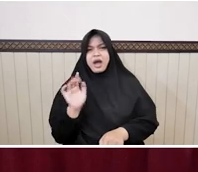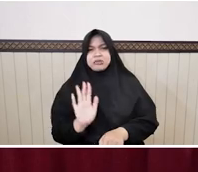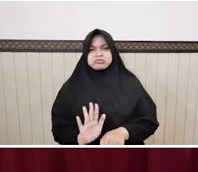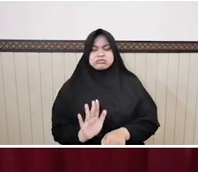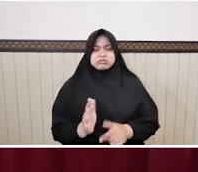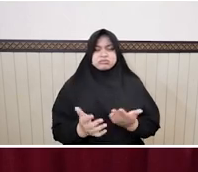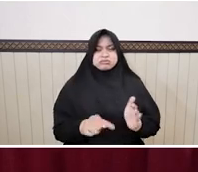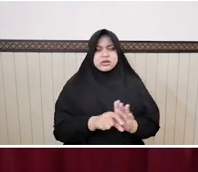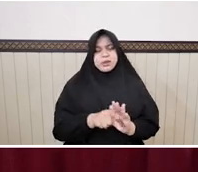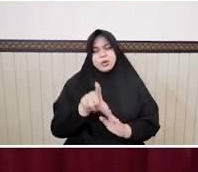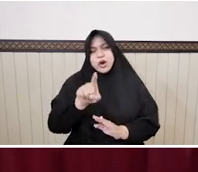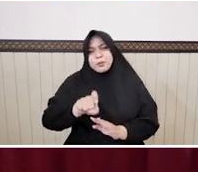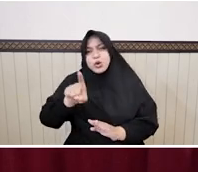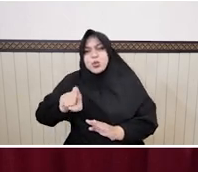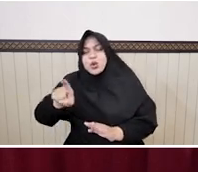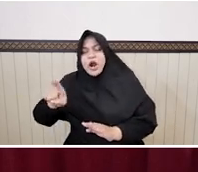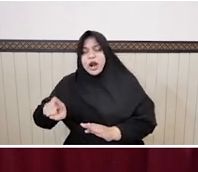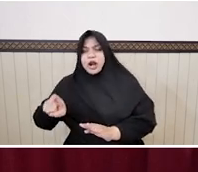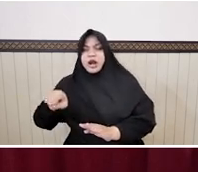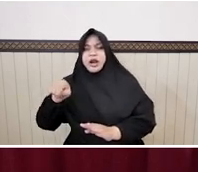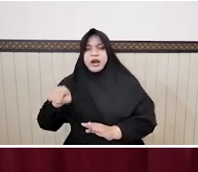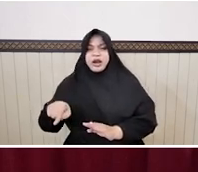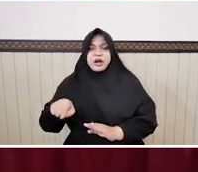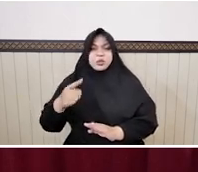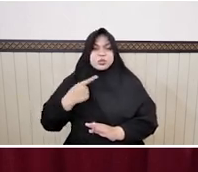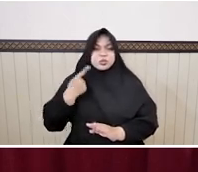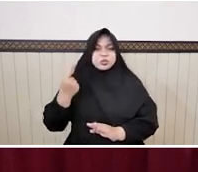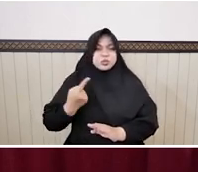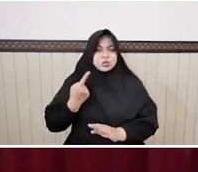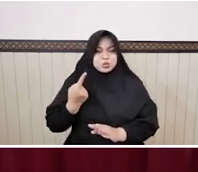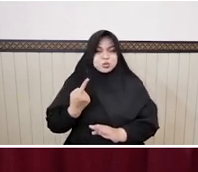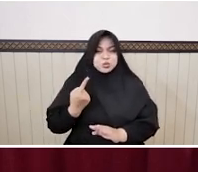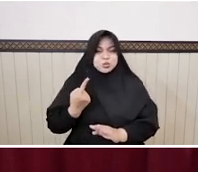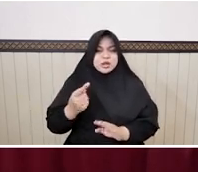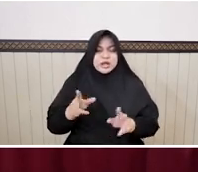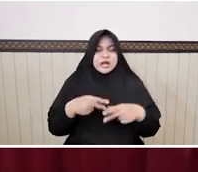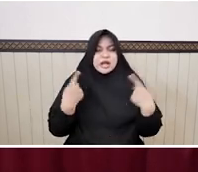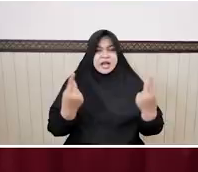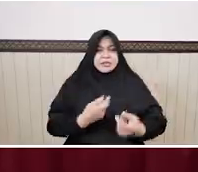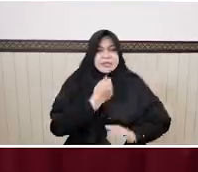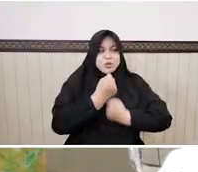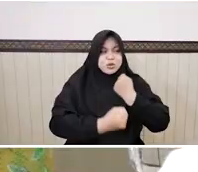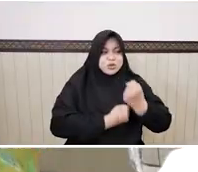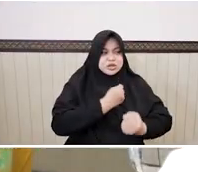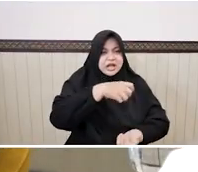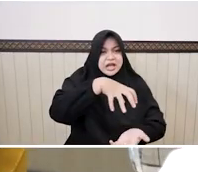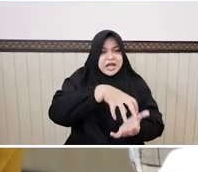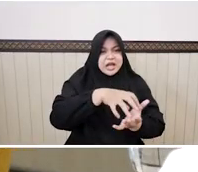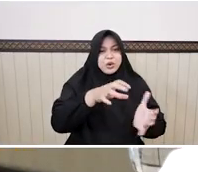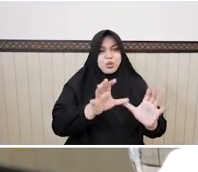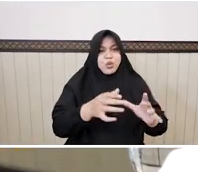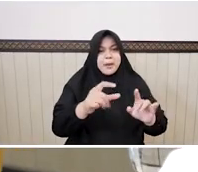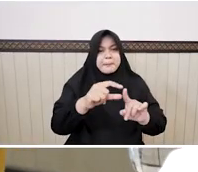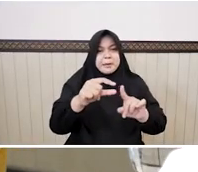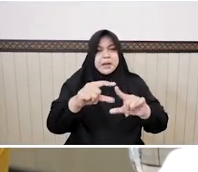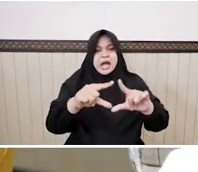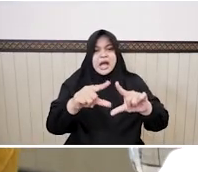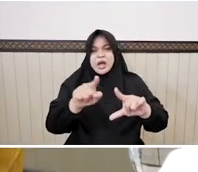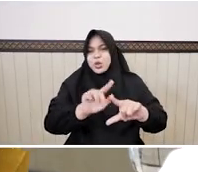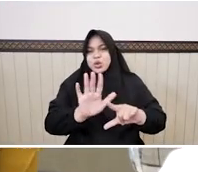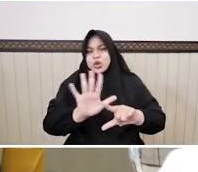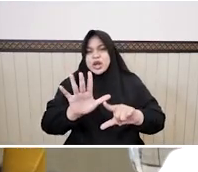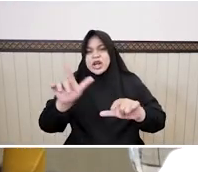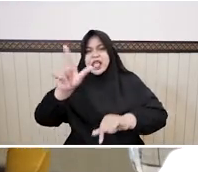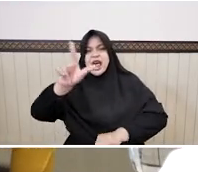keperluan ataupun yang dibutuhkan untuk pabrik Jadi kami berusaha untuk ruang PP itu memang tidak